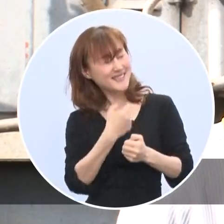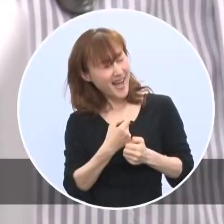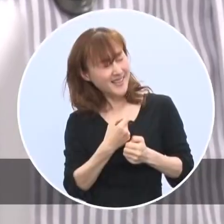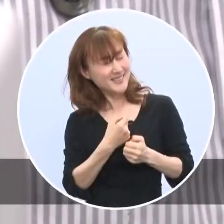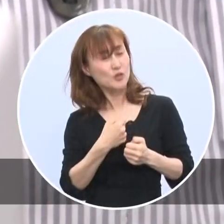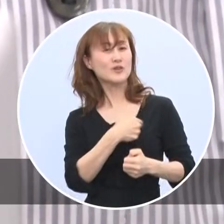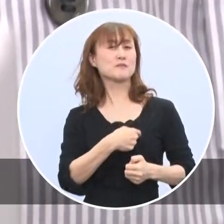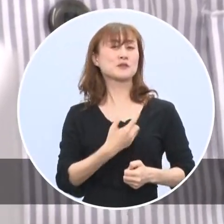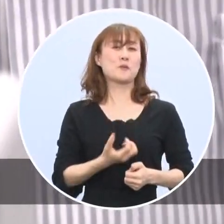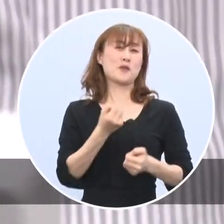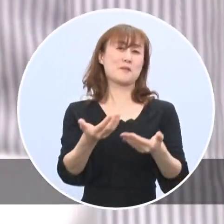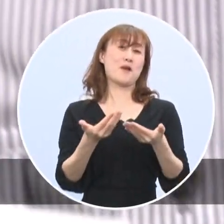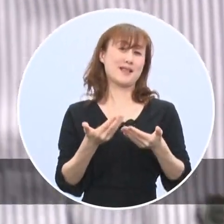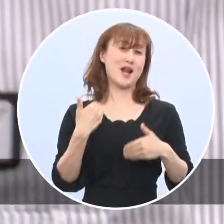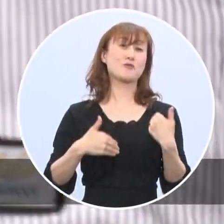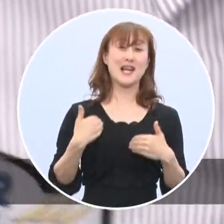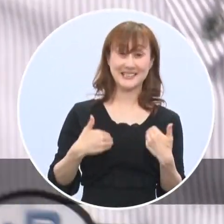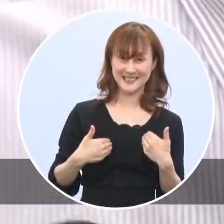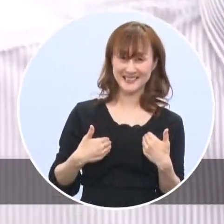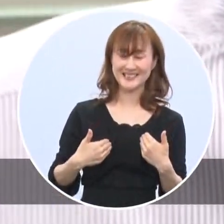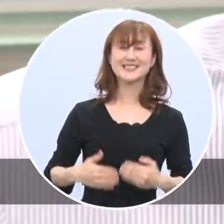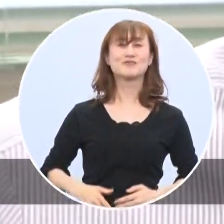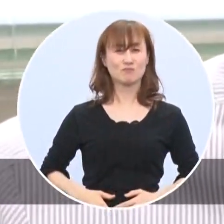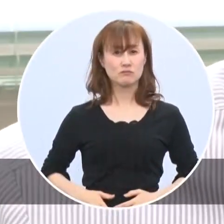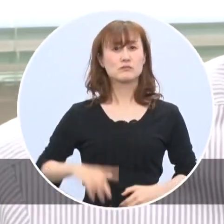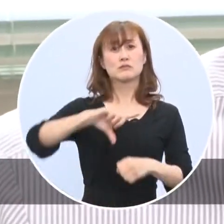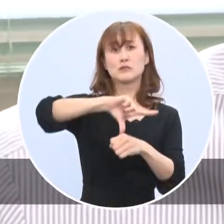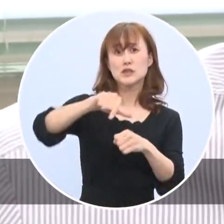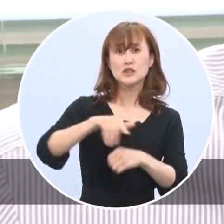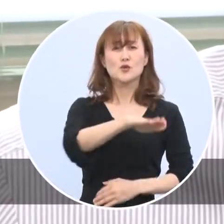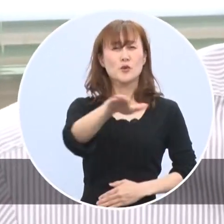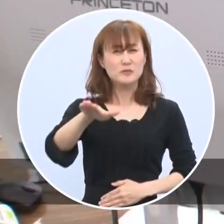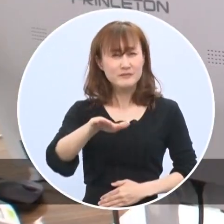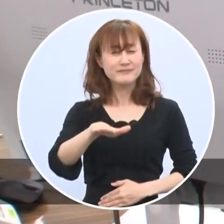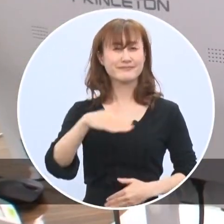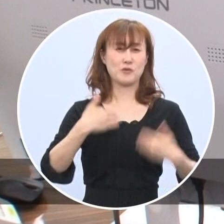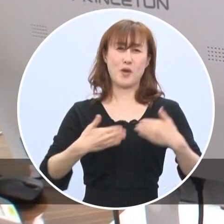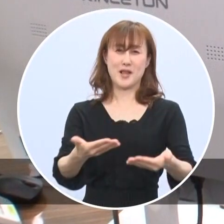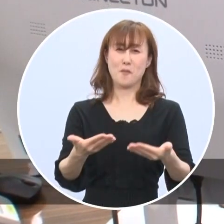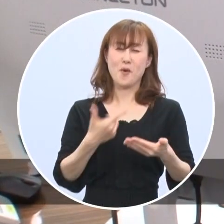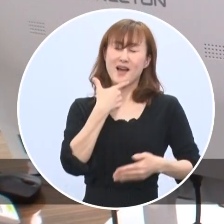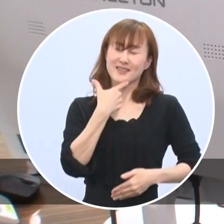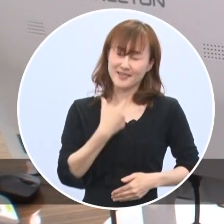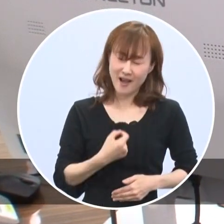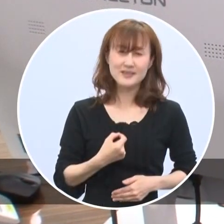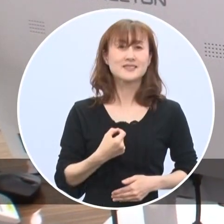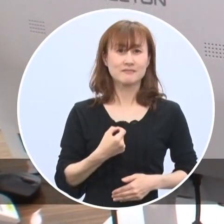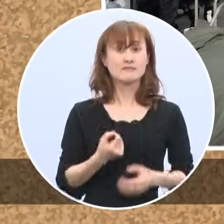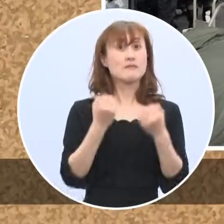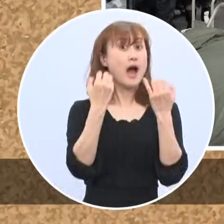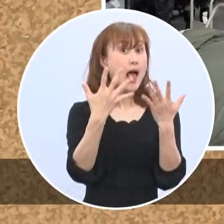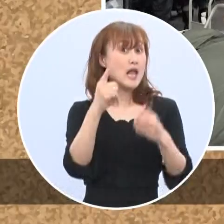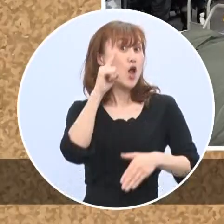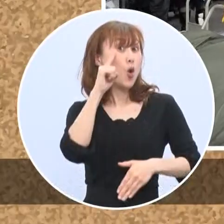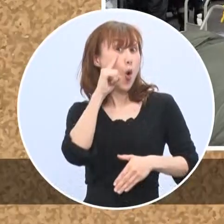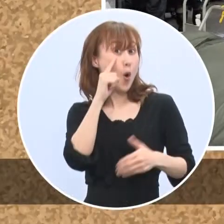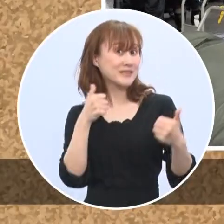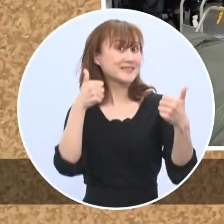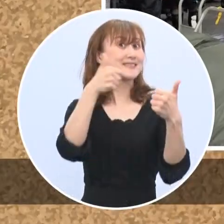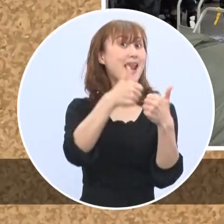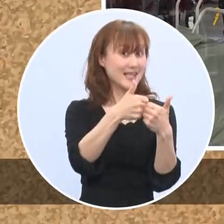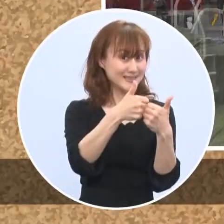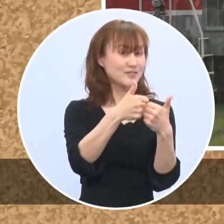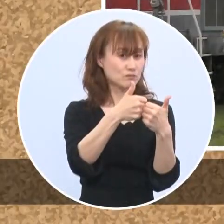ます地域の人に喜んでもらいたいとくわじまさんはさらに新たな試みにチャレンジそれは